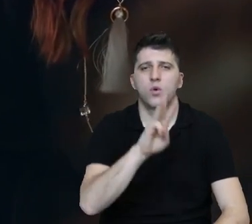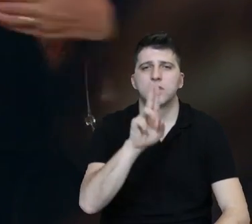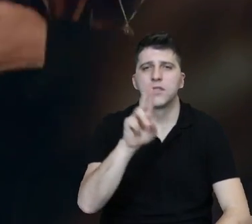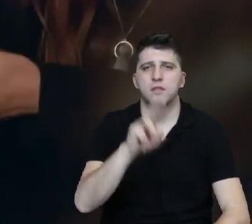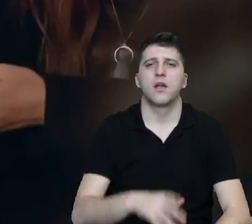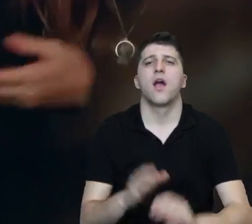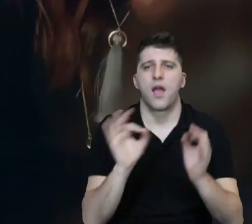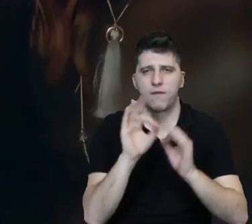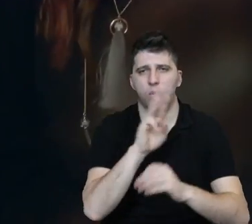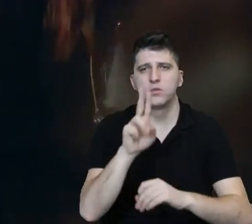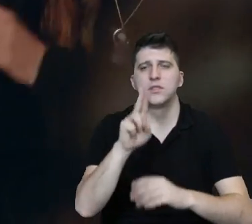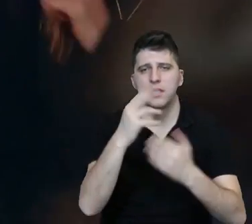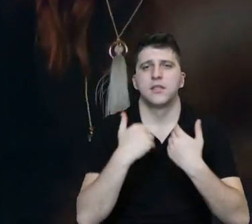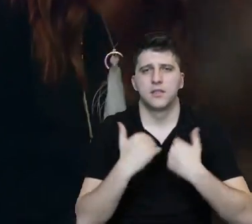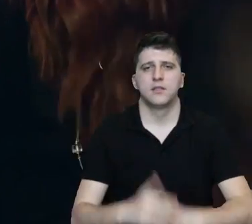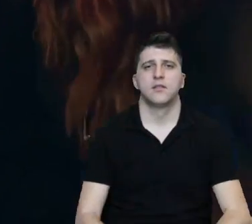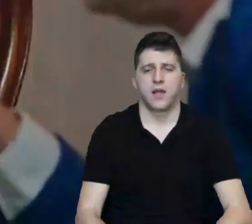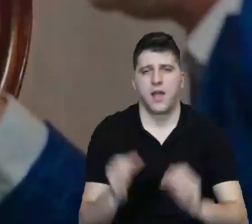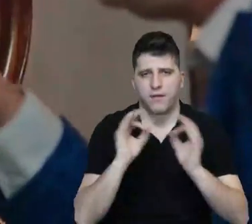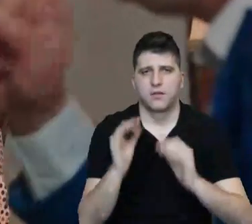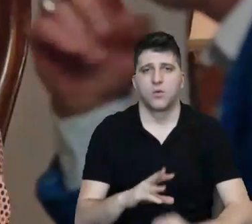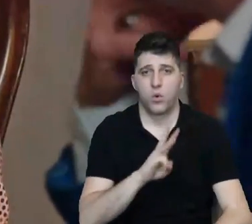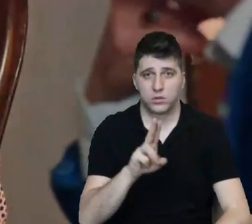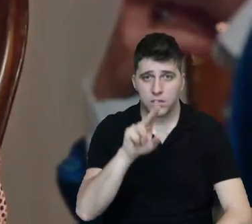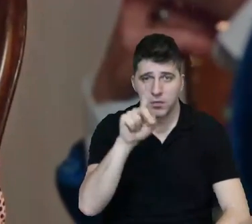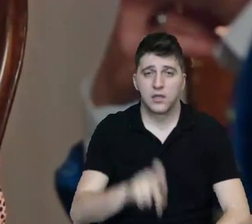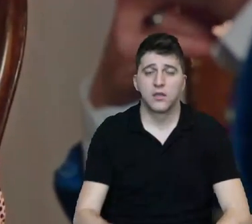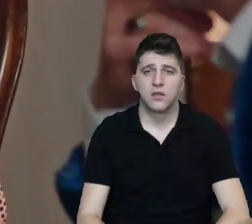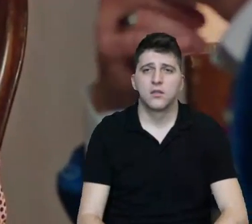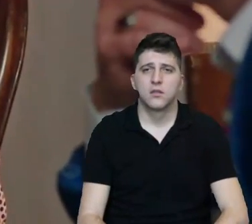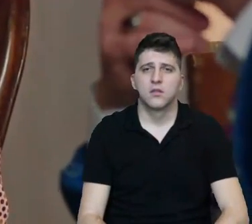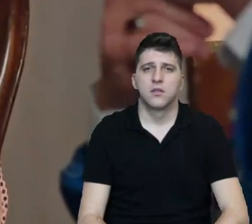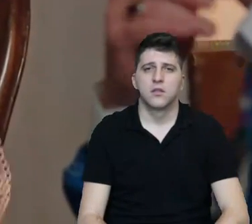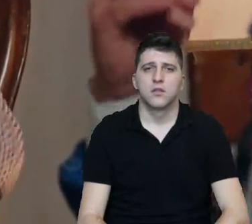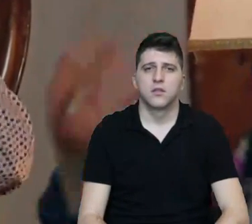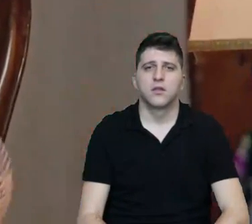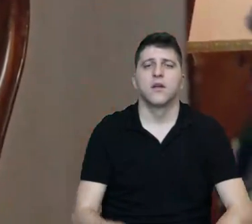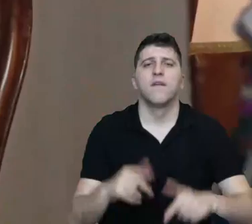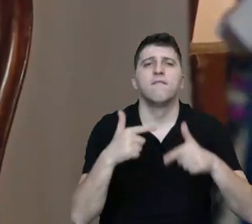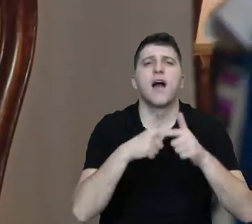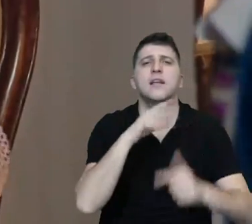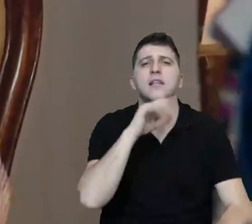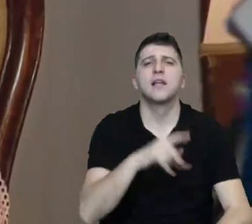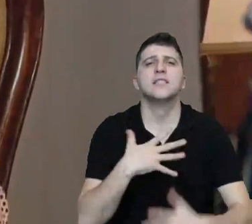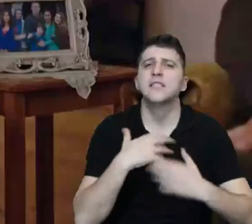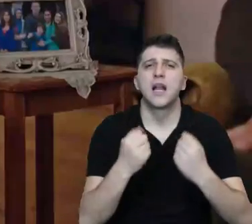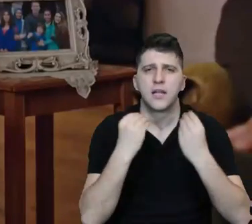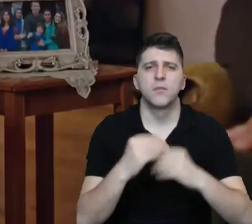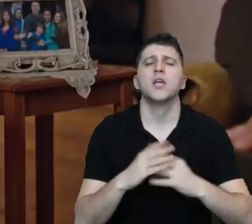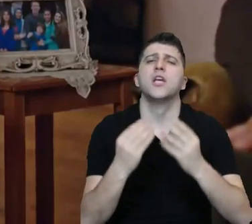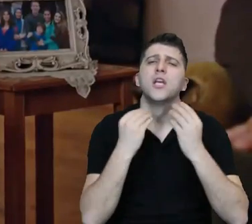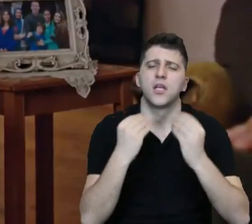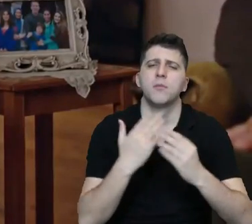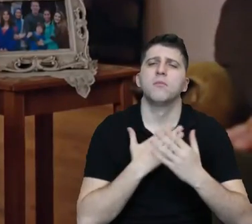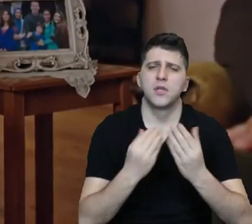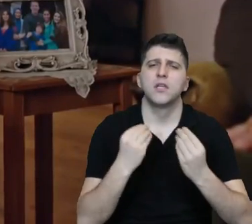37. Evet, 37. Evet. 37 mi? Faik dede, sağlığın nasıl?